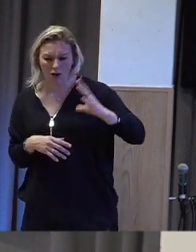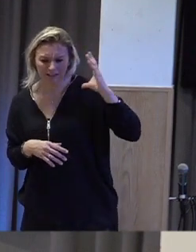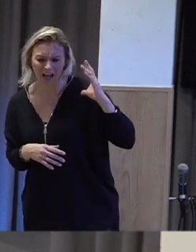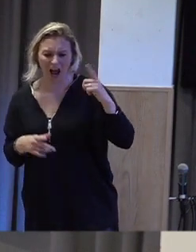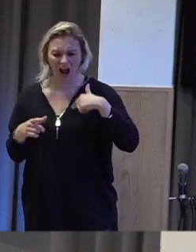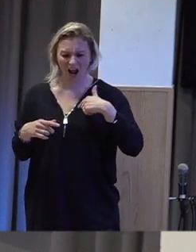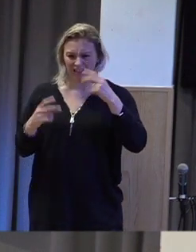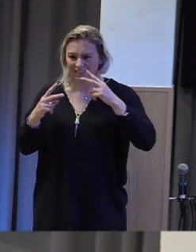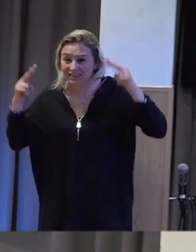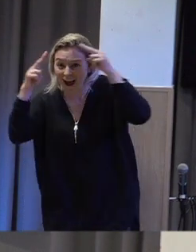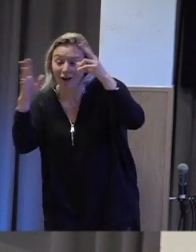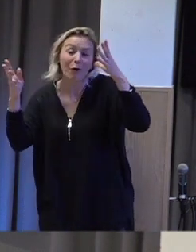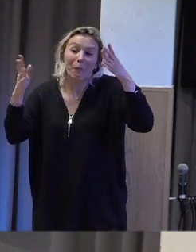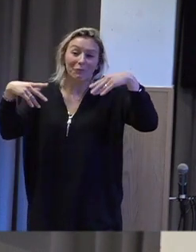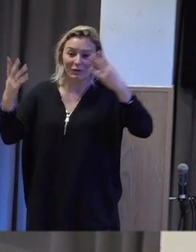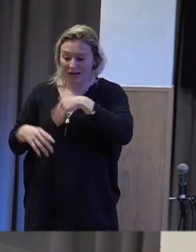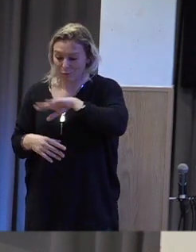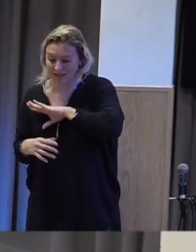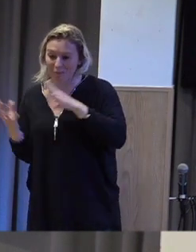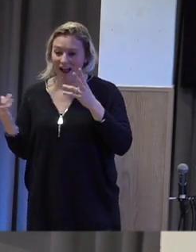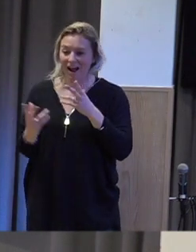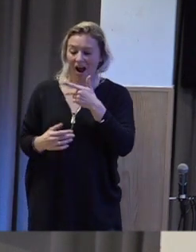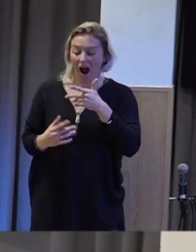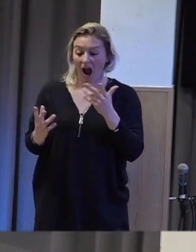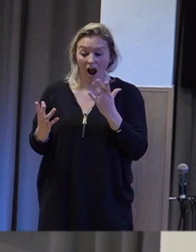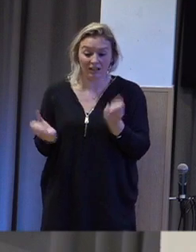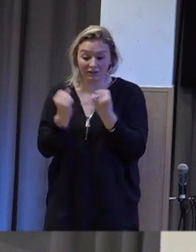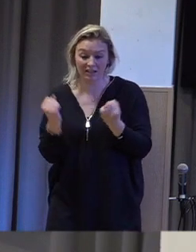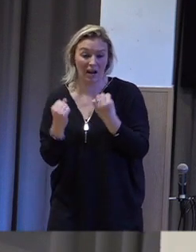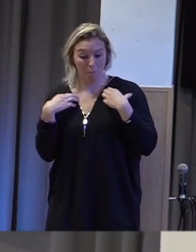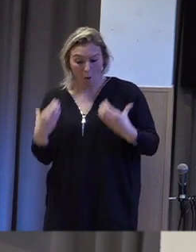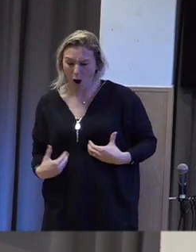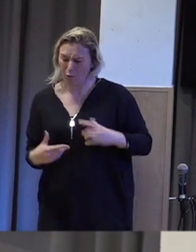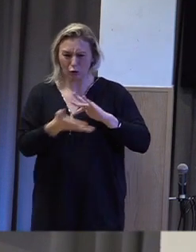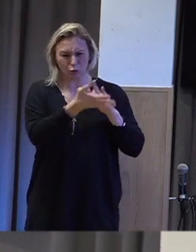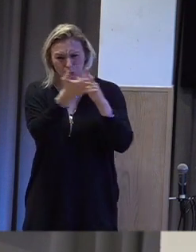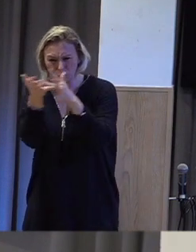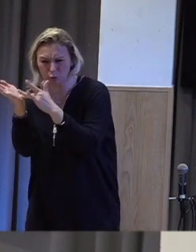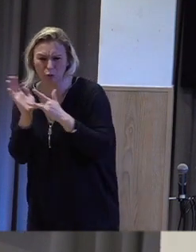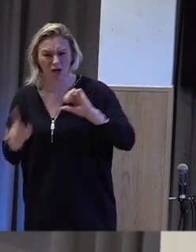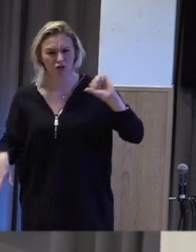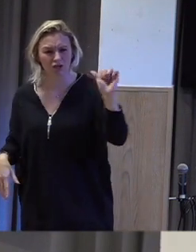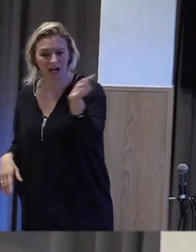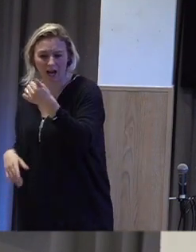un responsable d'activité ou un membre de l'Église, il nous représente.